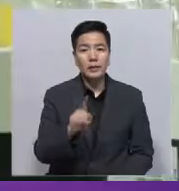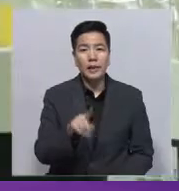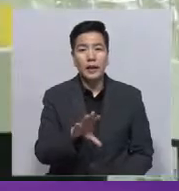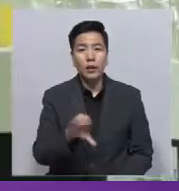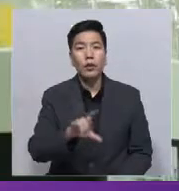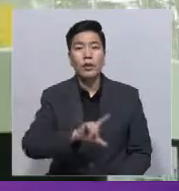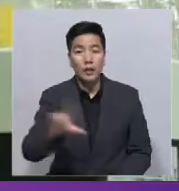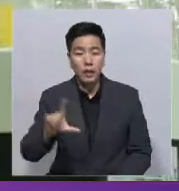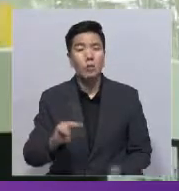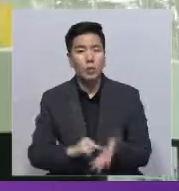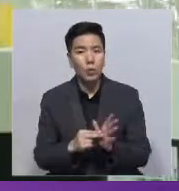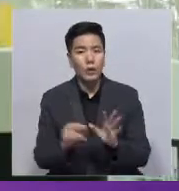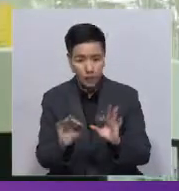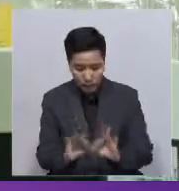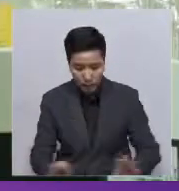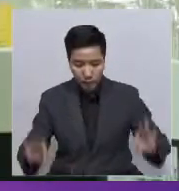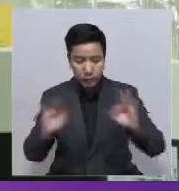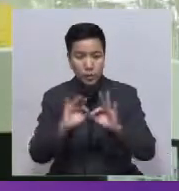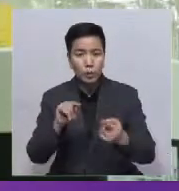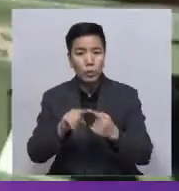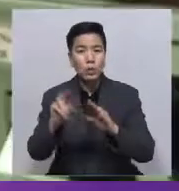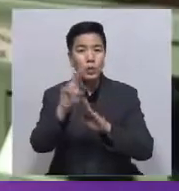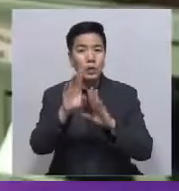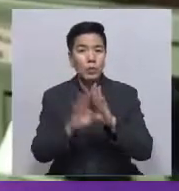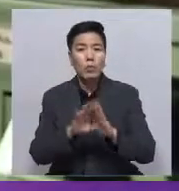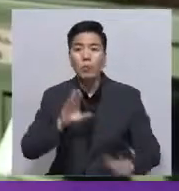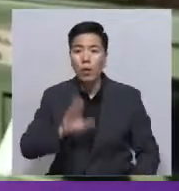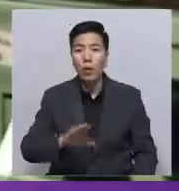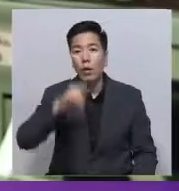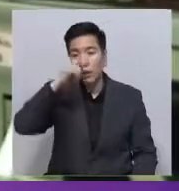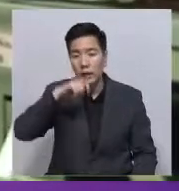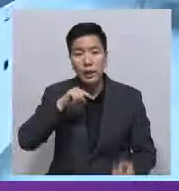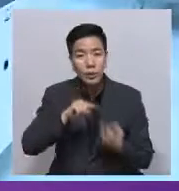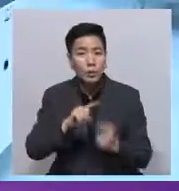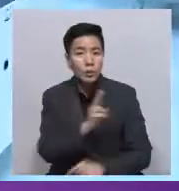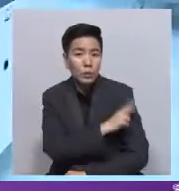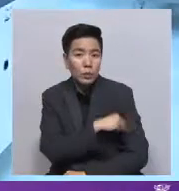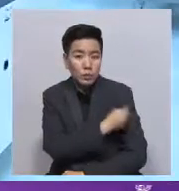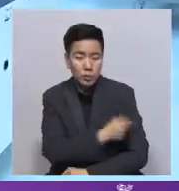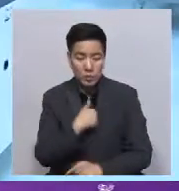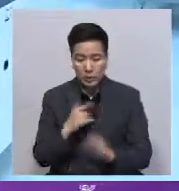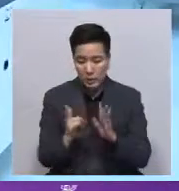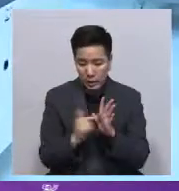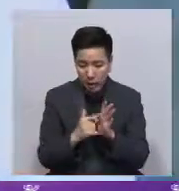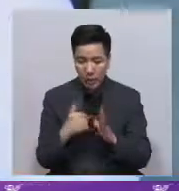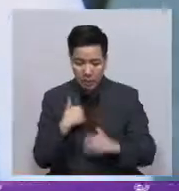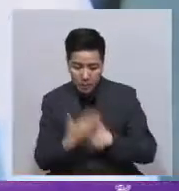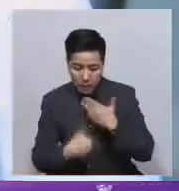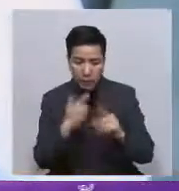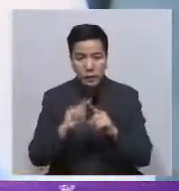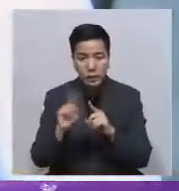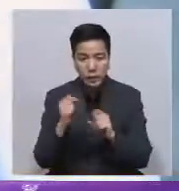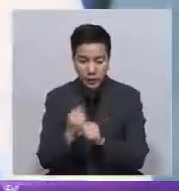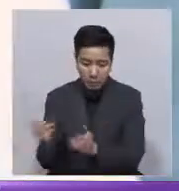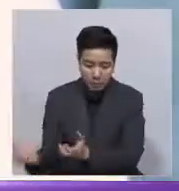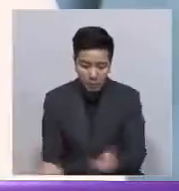าทนับว่าเป็นก้าวสำคัญของระบบสาธารณสุขไทยที่จะมีความก้าวหน้าด้านยาเมื่อโรงงานผลิตยาแล้วเสร็จสามารถ